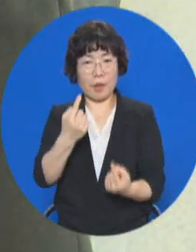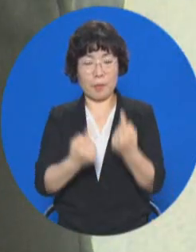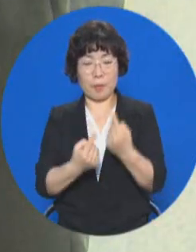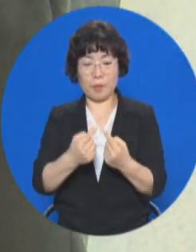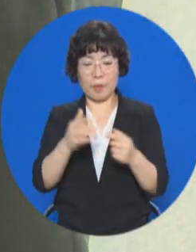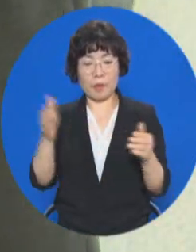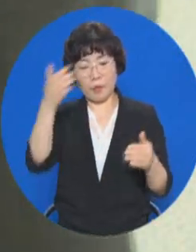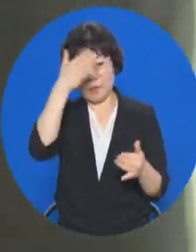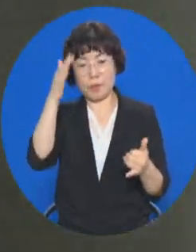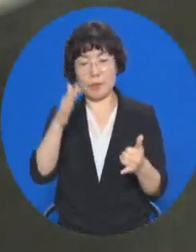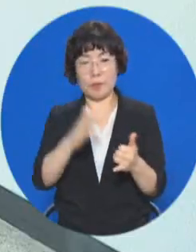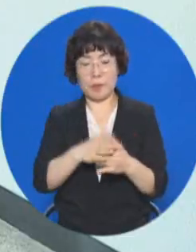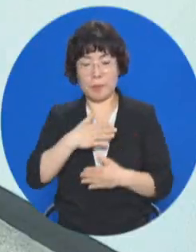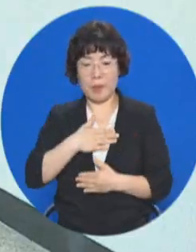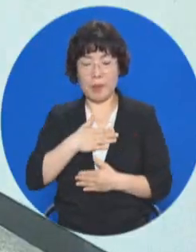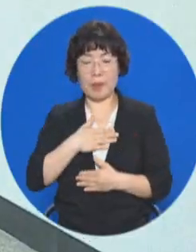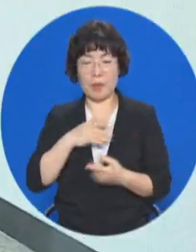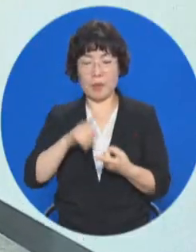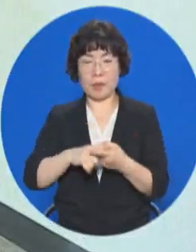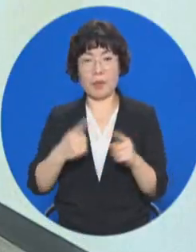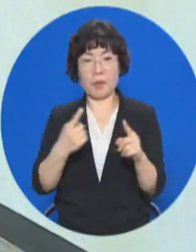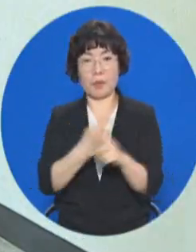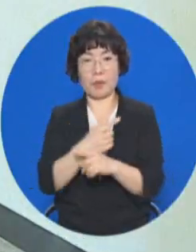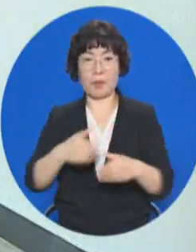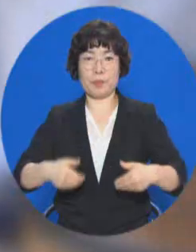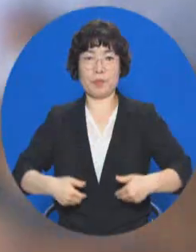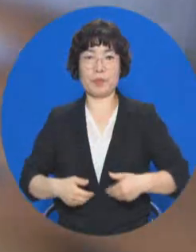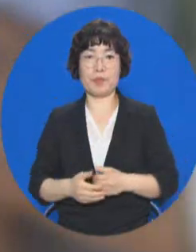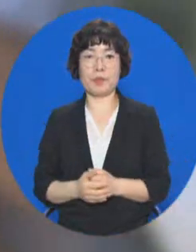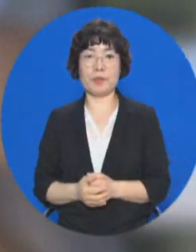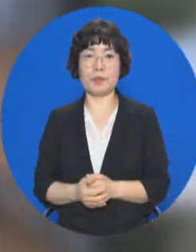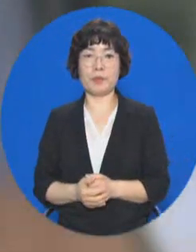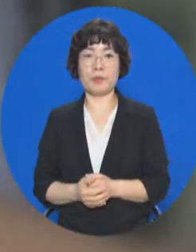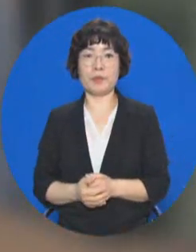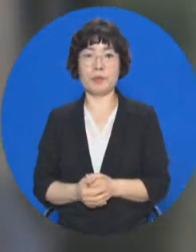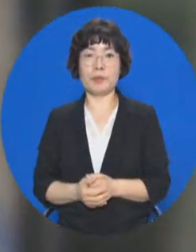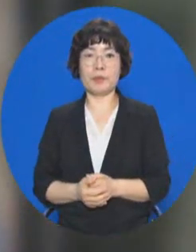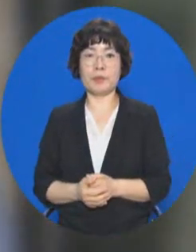청소년들의 심리 방역에도 관심을 기울여야 할 때입니다. MBC 뉴스 김한수입니다.